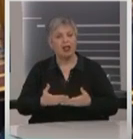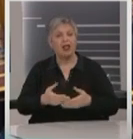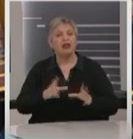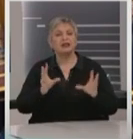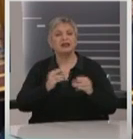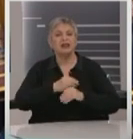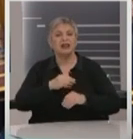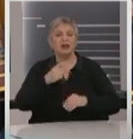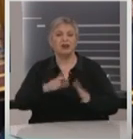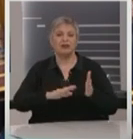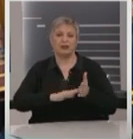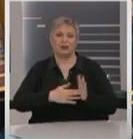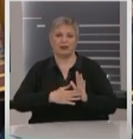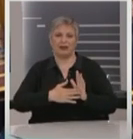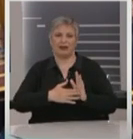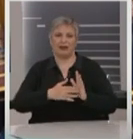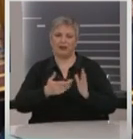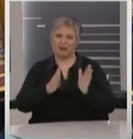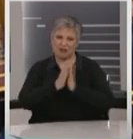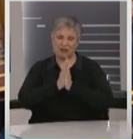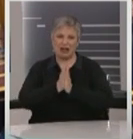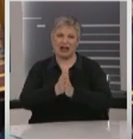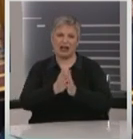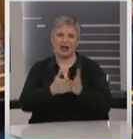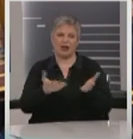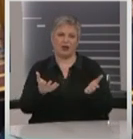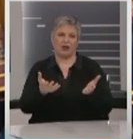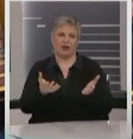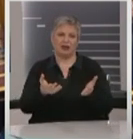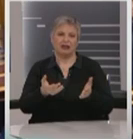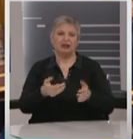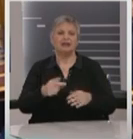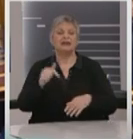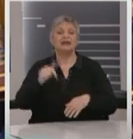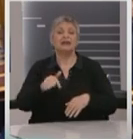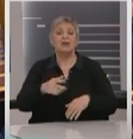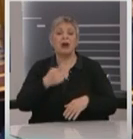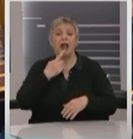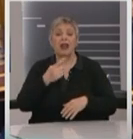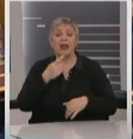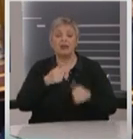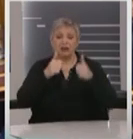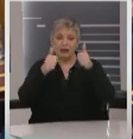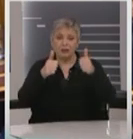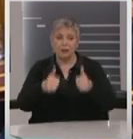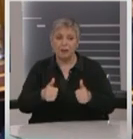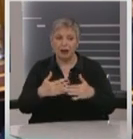Μην έχετε τάση δικαίωση, σας παρακαλώ. Επί των σημερινών στοιχείων μιλάμε.